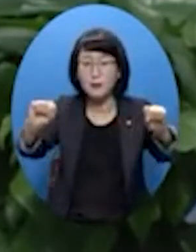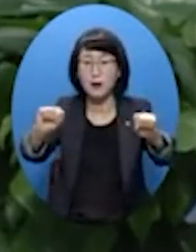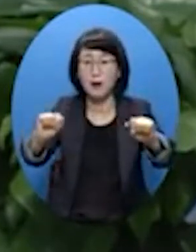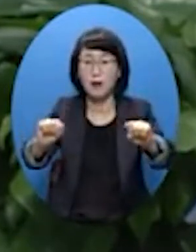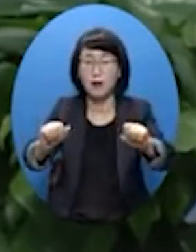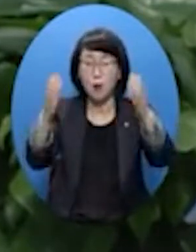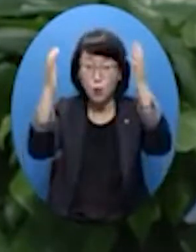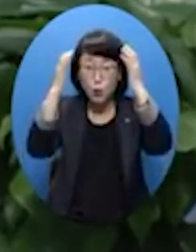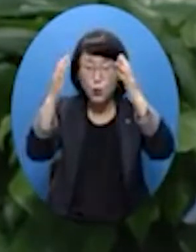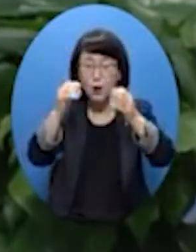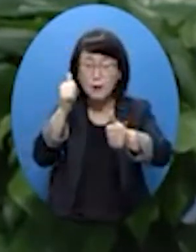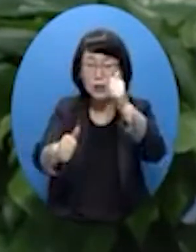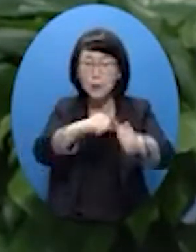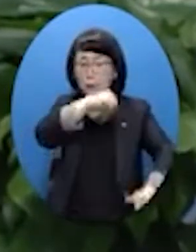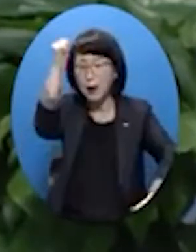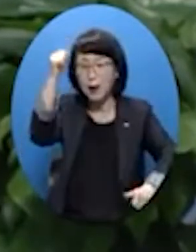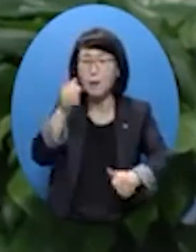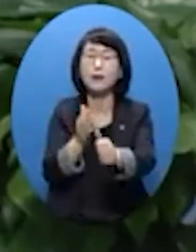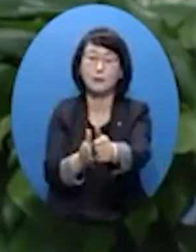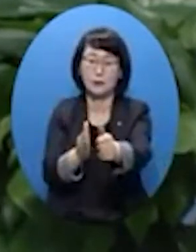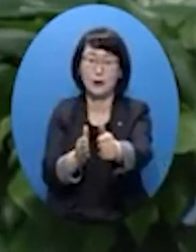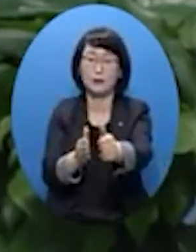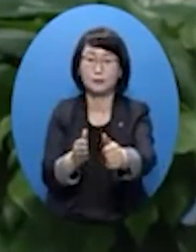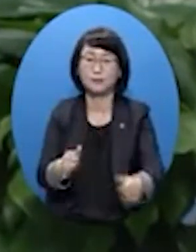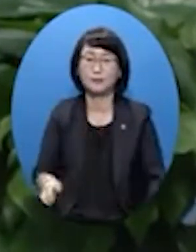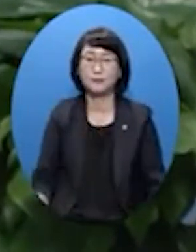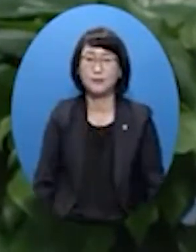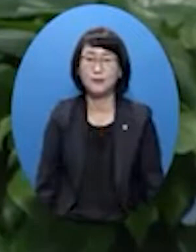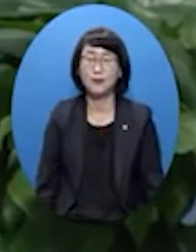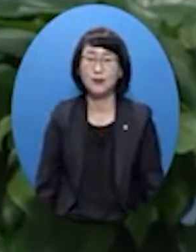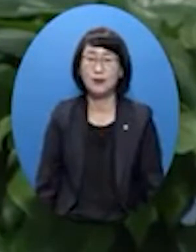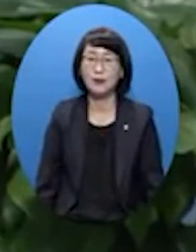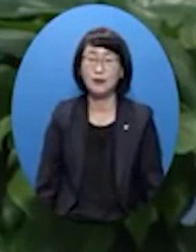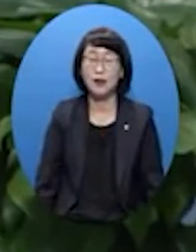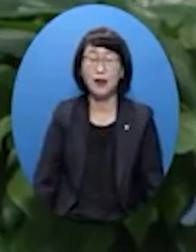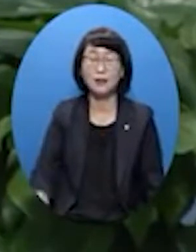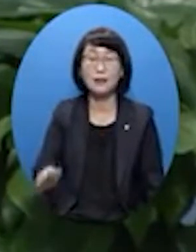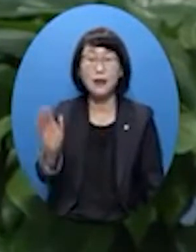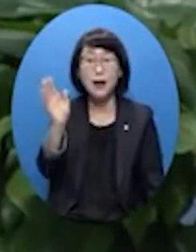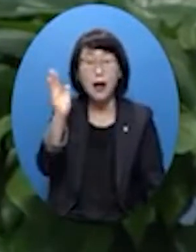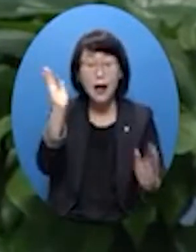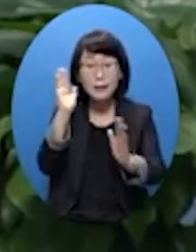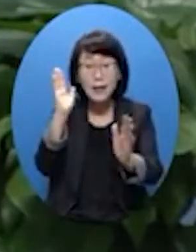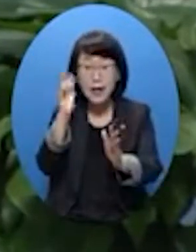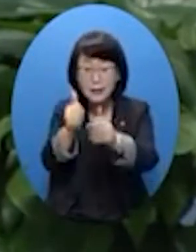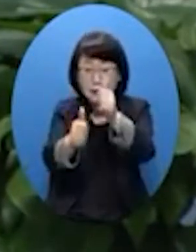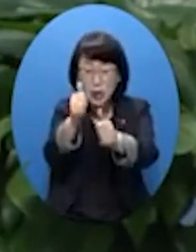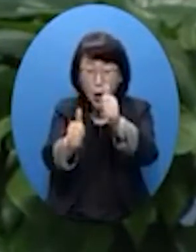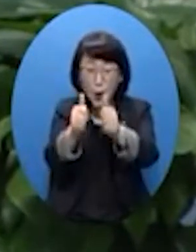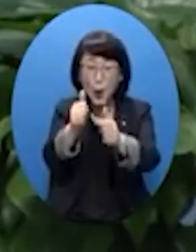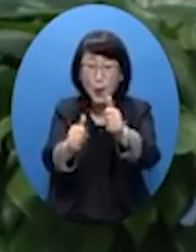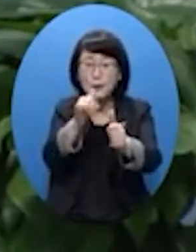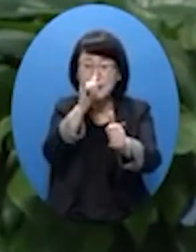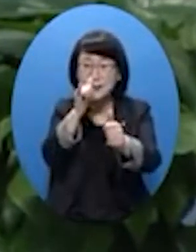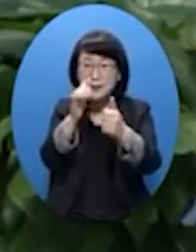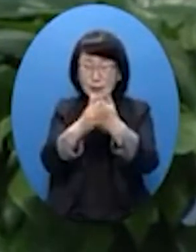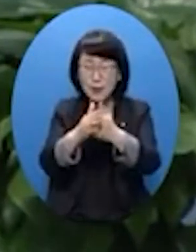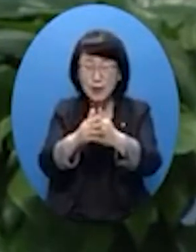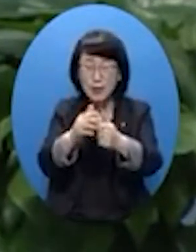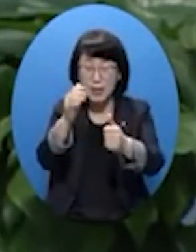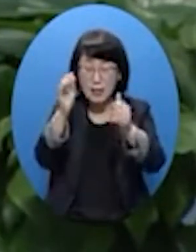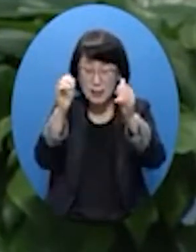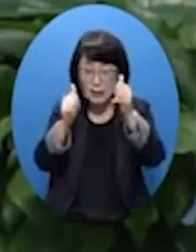합격하는 함에 자리 되기를 바랍니다 학생들이 시험에 라는 것이어서 그 쇼 꿈을